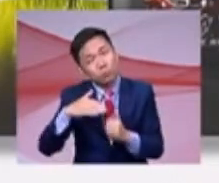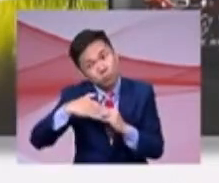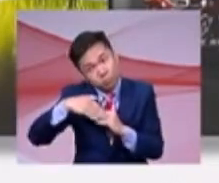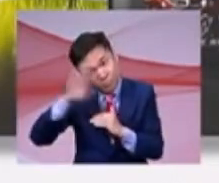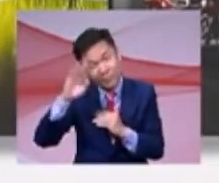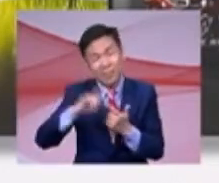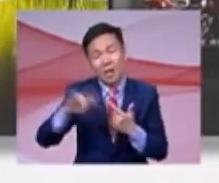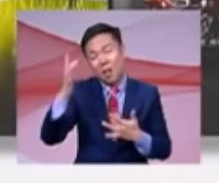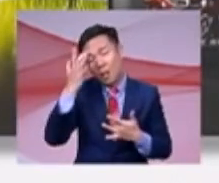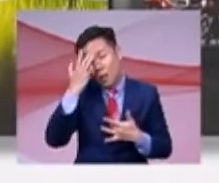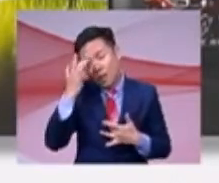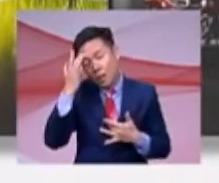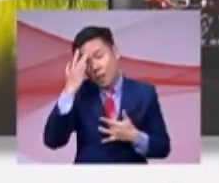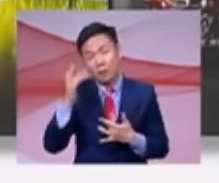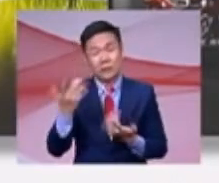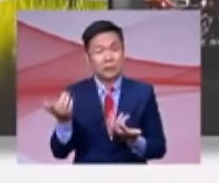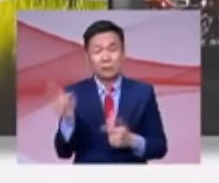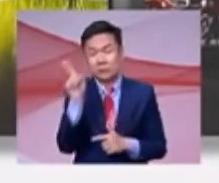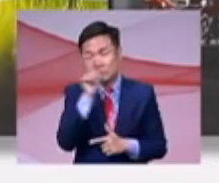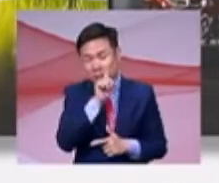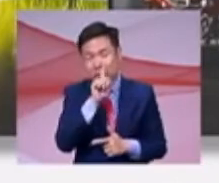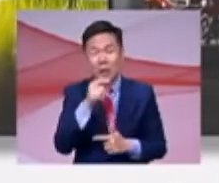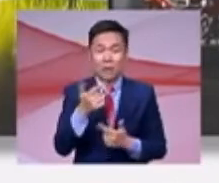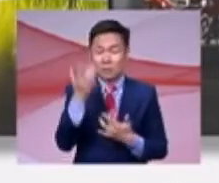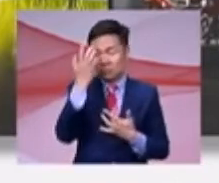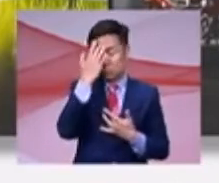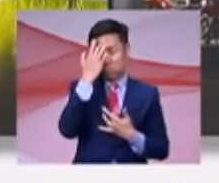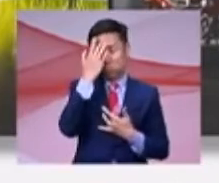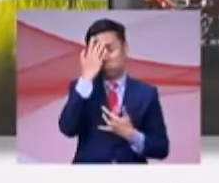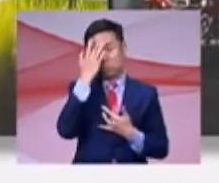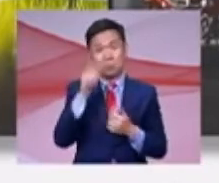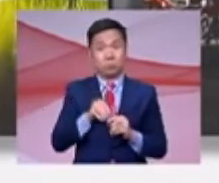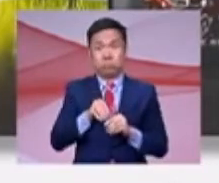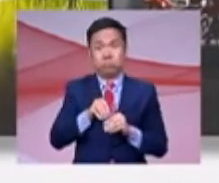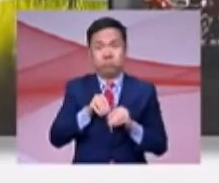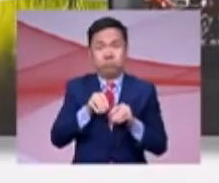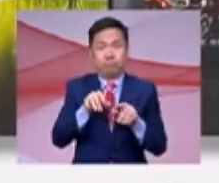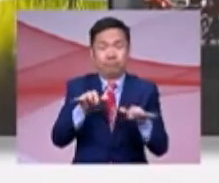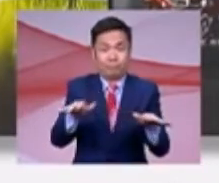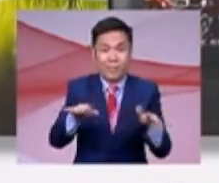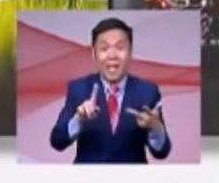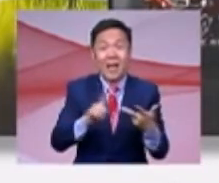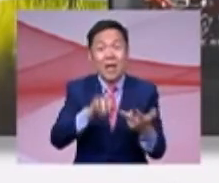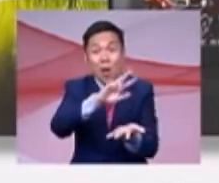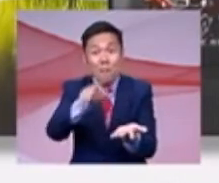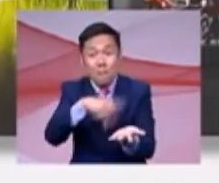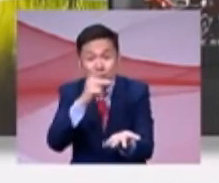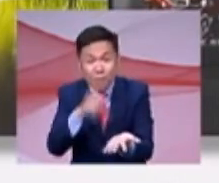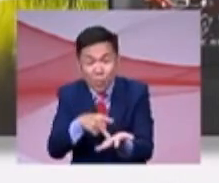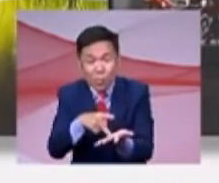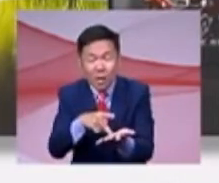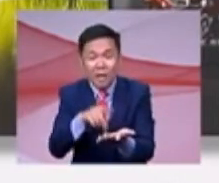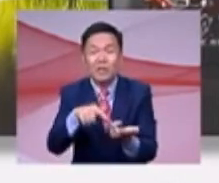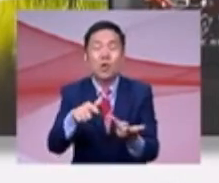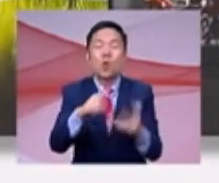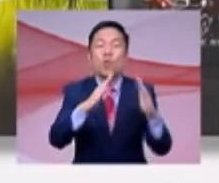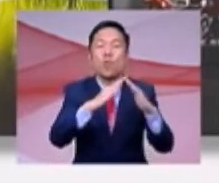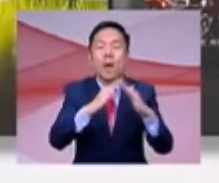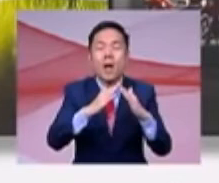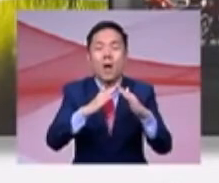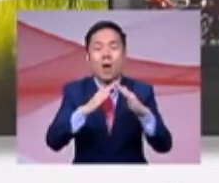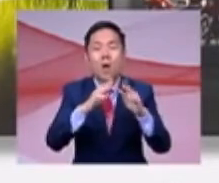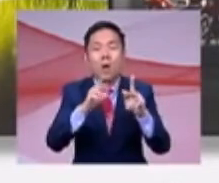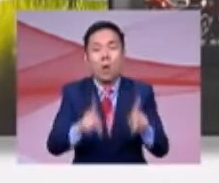ada penyakit berjangkit ataupun tidak berjangkit dan juga mereka yang duduk di pusat warga emas